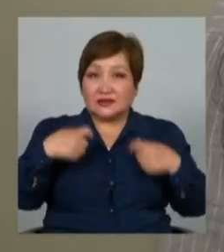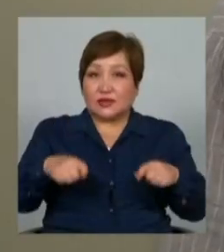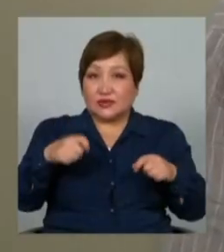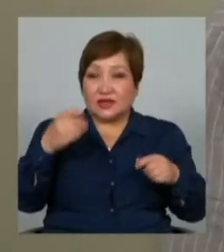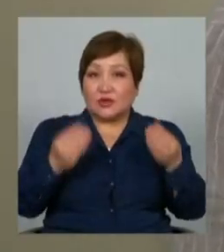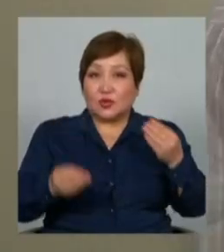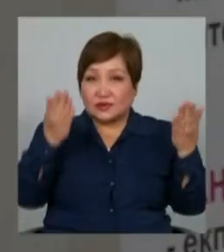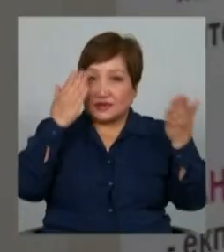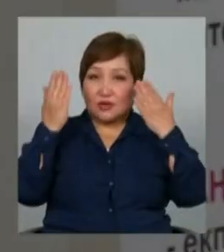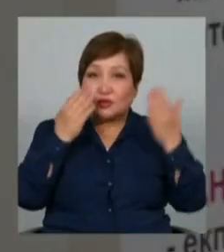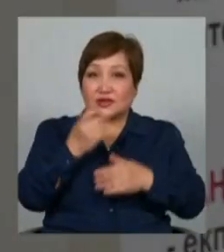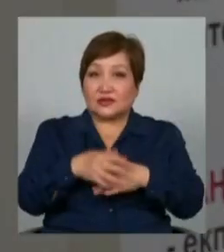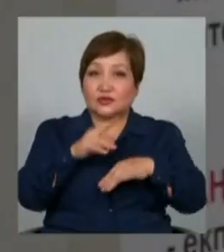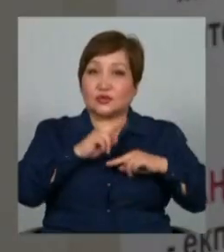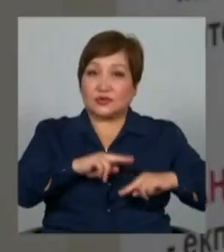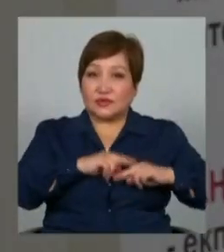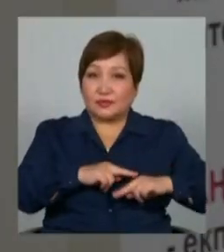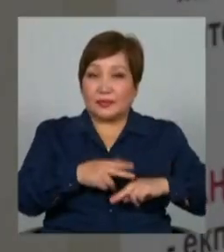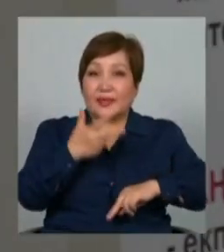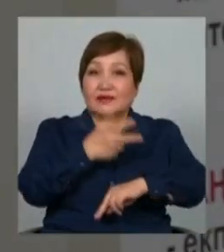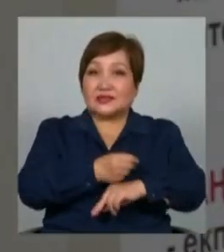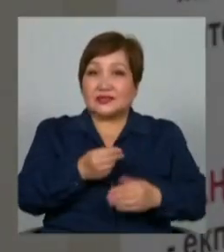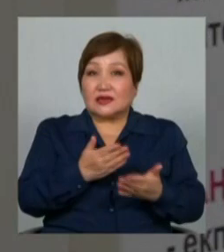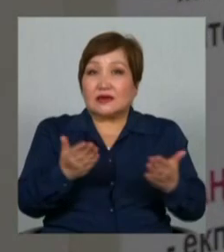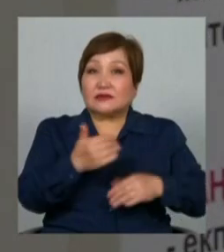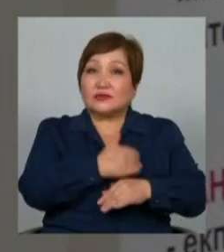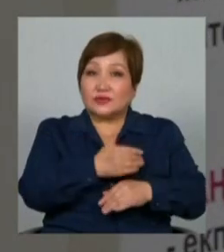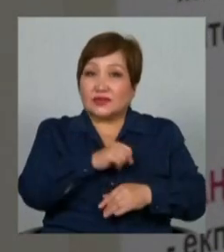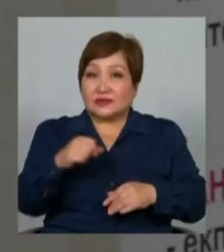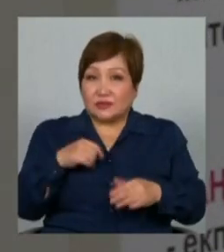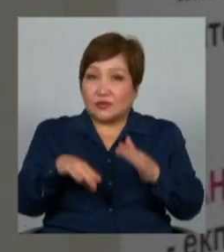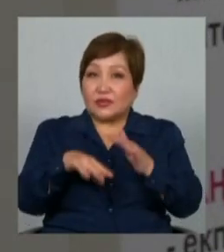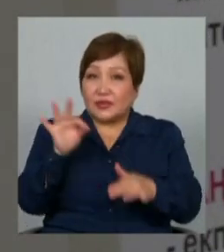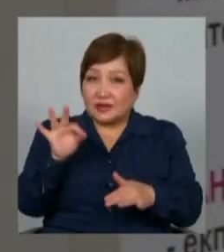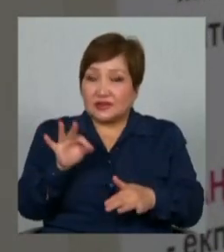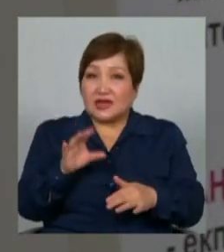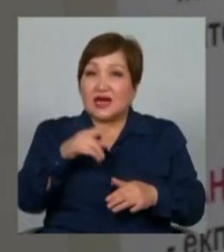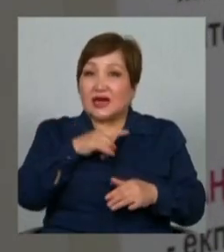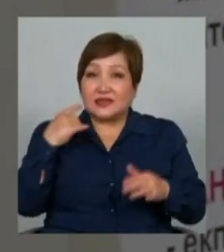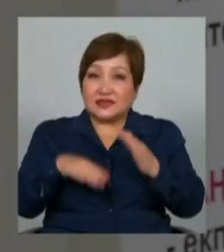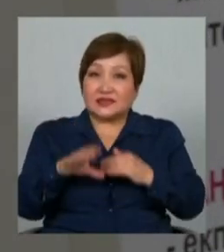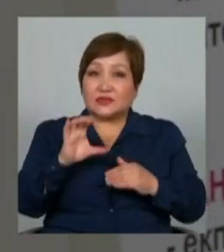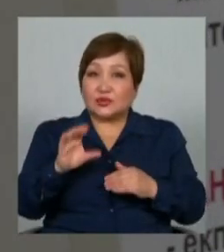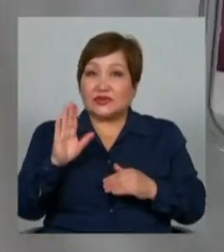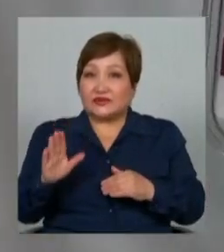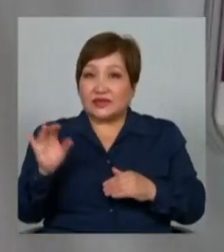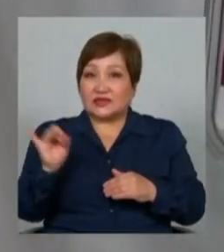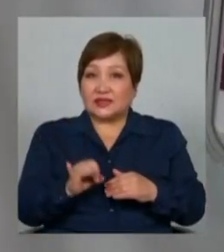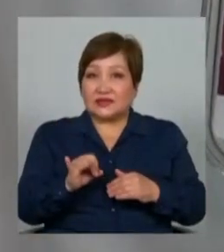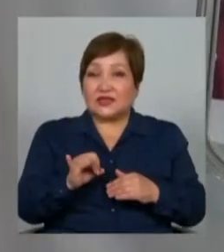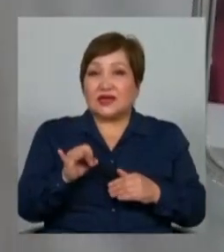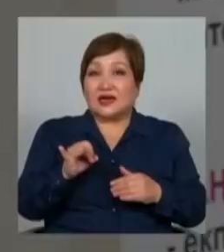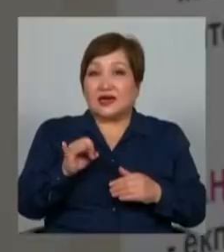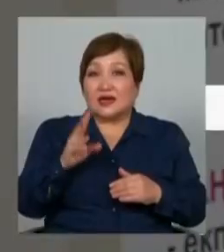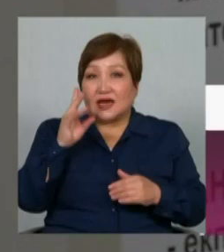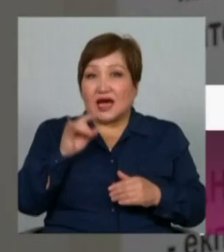тұр. Таңдау бар вакцина. Өз қандай вакцина салдырам десеңіз, өзіңіз білесіз. Российский спутник В бар, және Аль-Хаят вакцинасы бар.